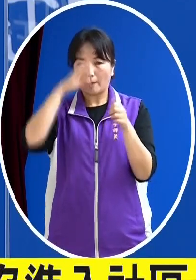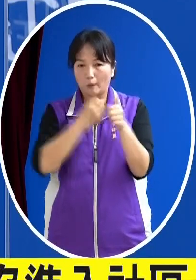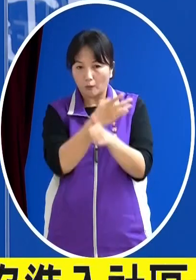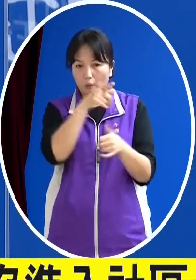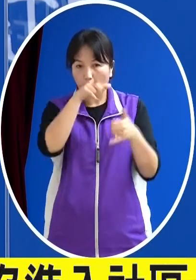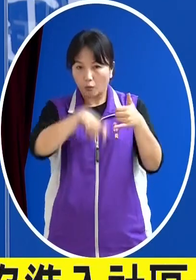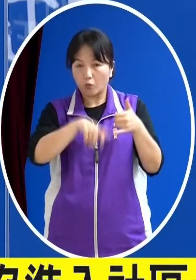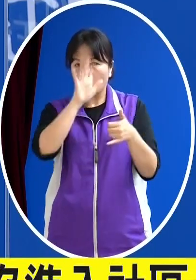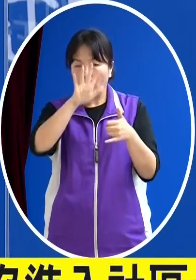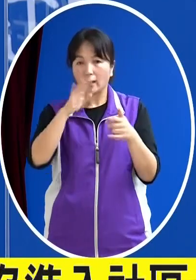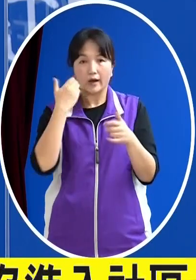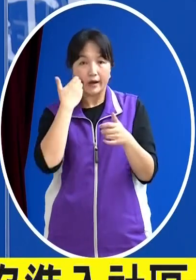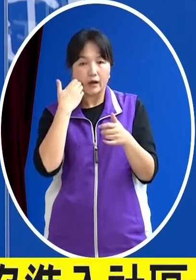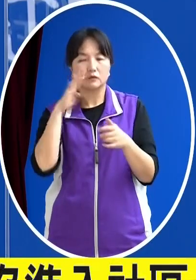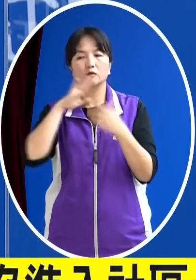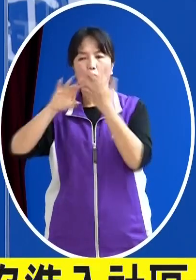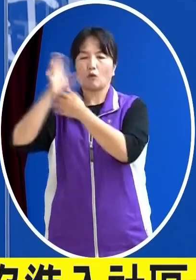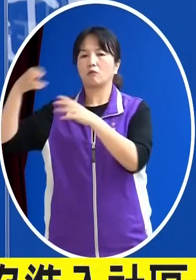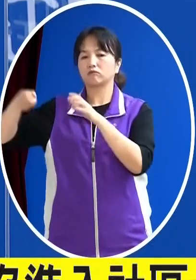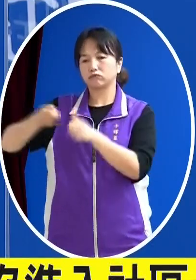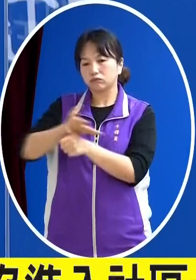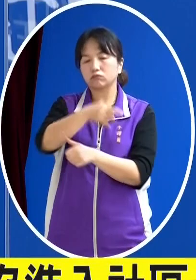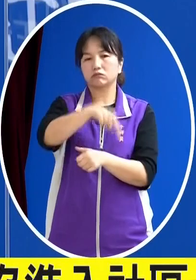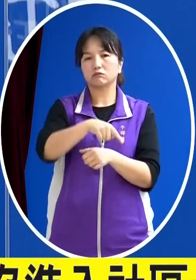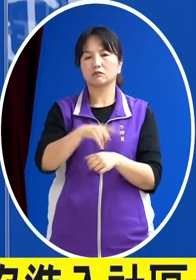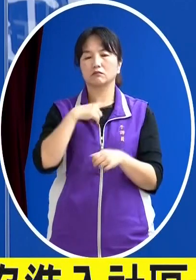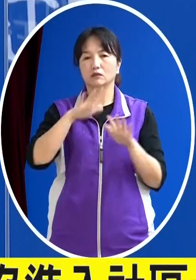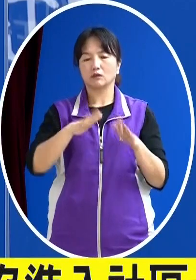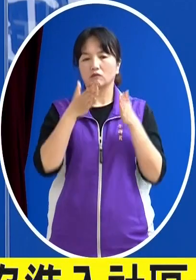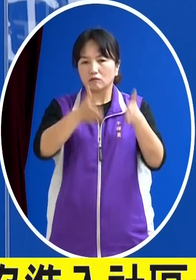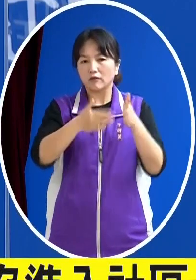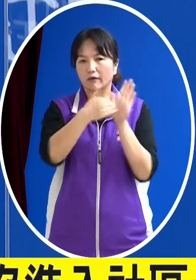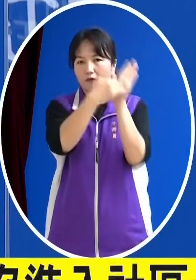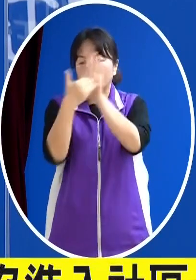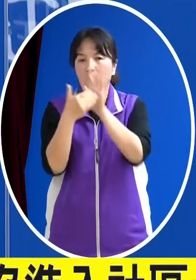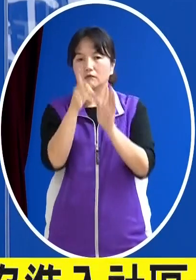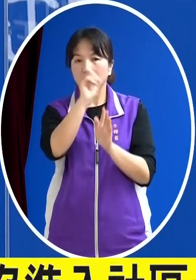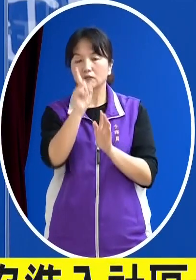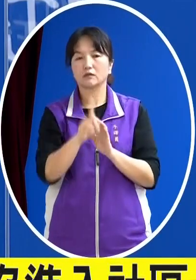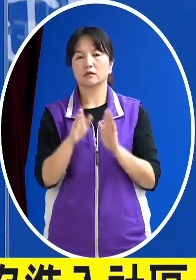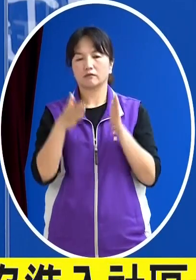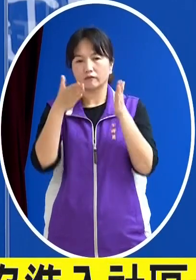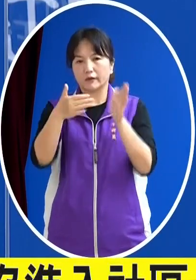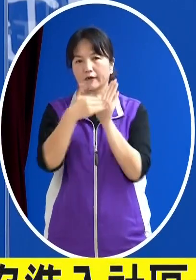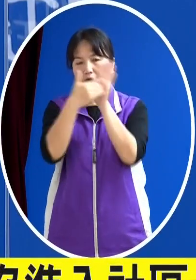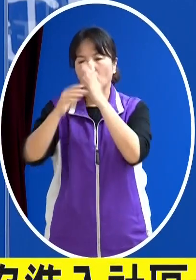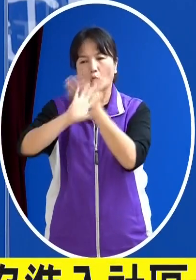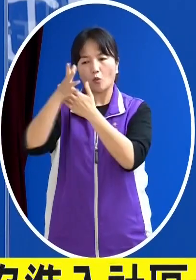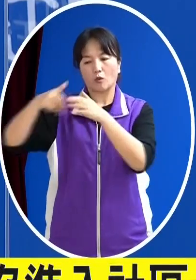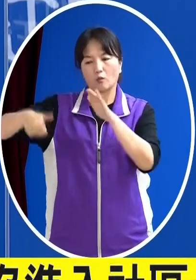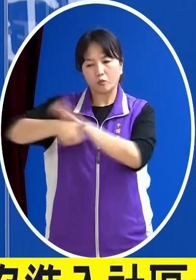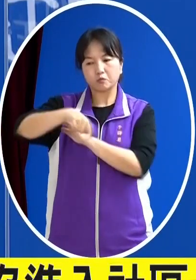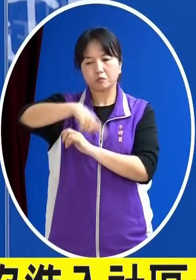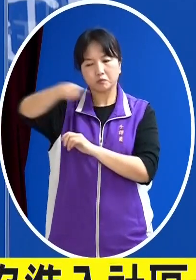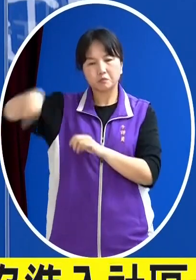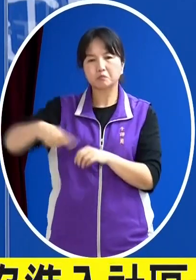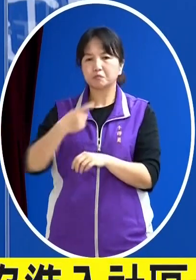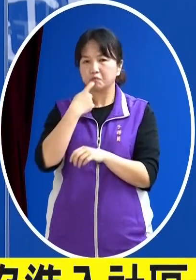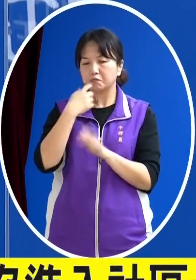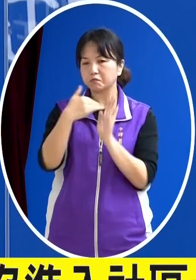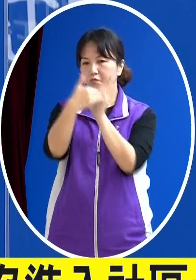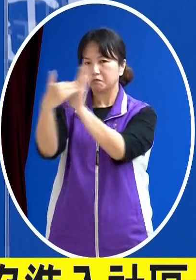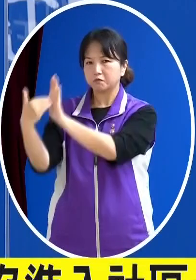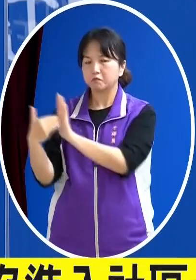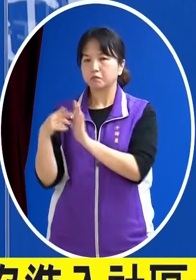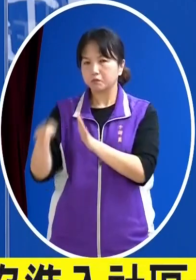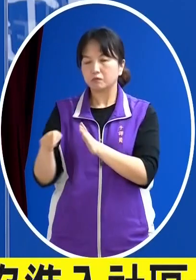染病例，一定是从境外移入的。所以我们现在的防疫重点绝对是去防堵从境外移入的可能的病